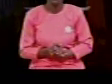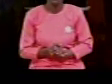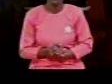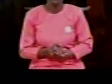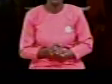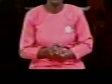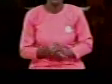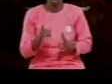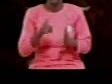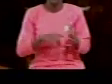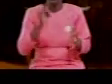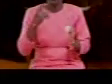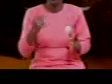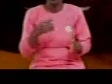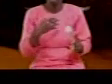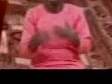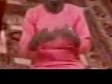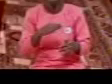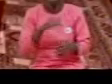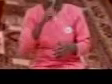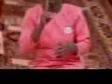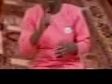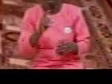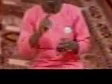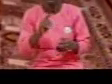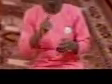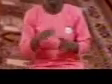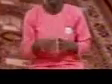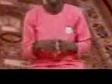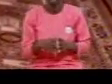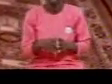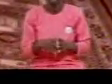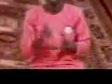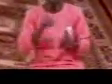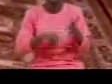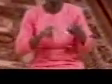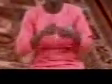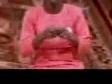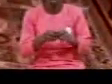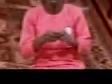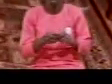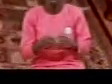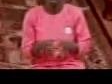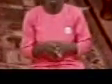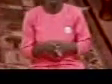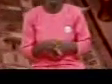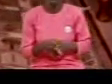Salah? Ya Salah? Salah?